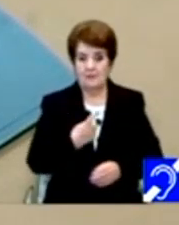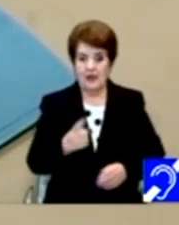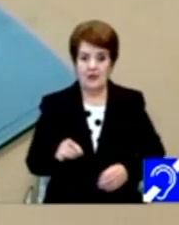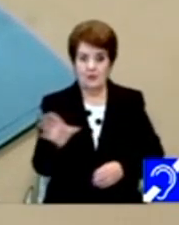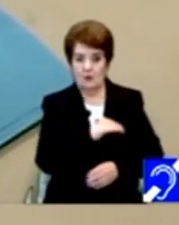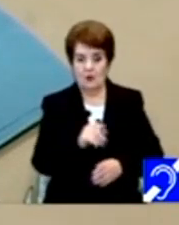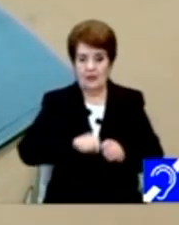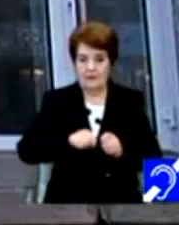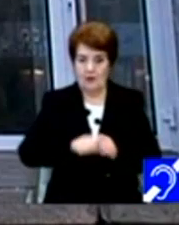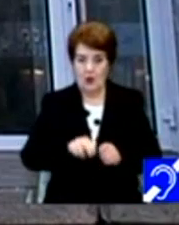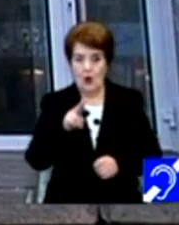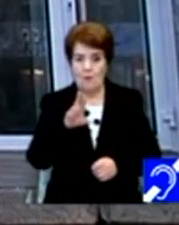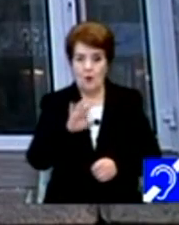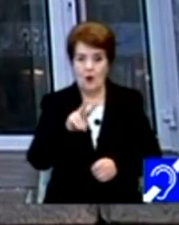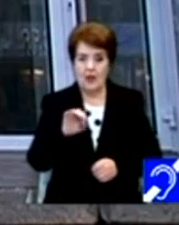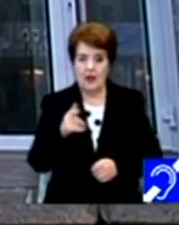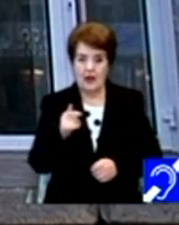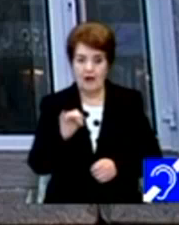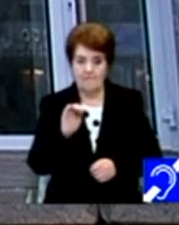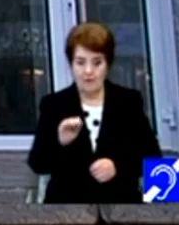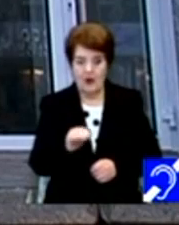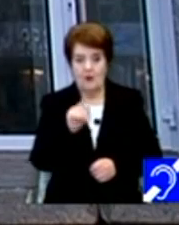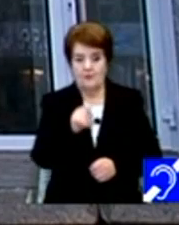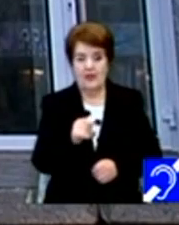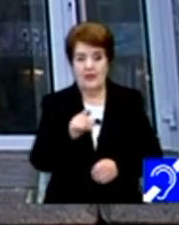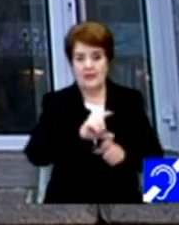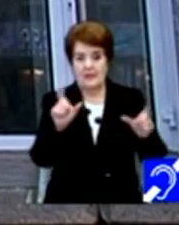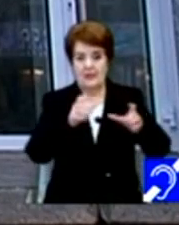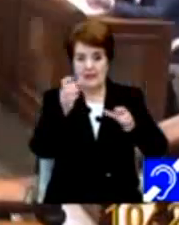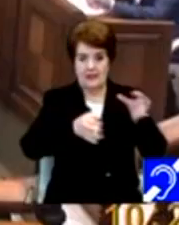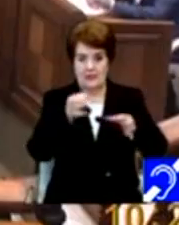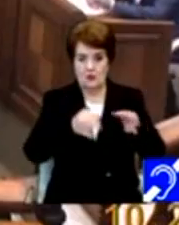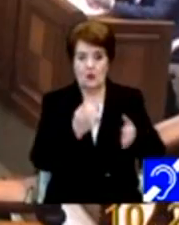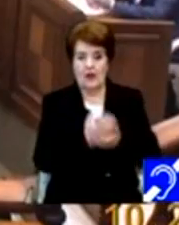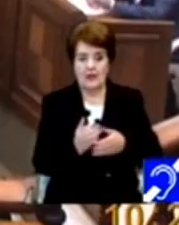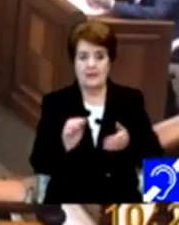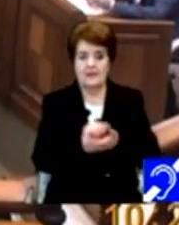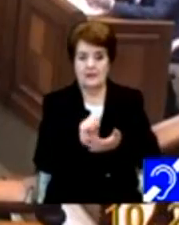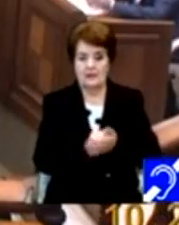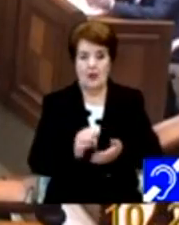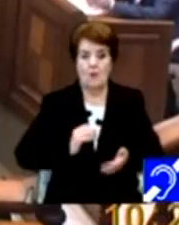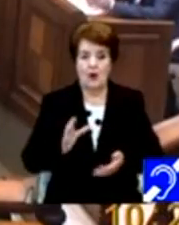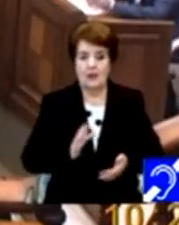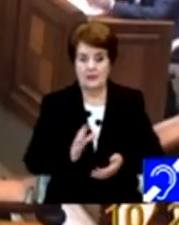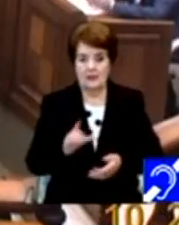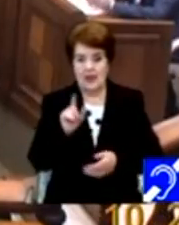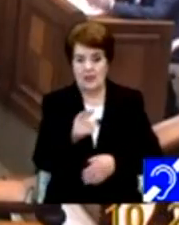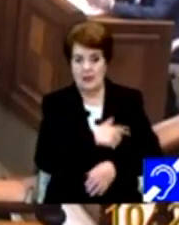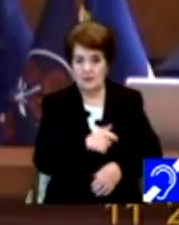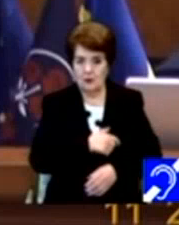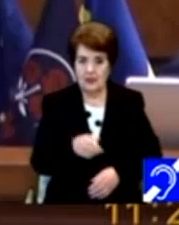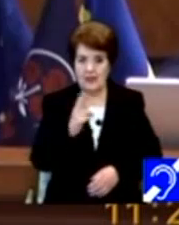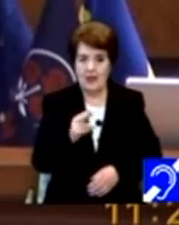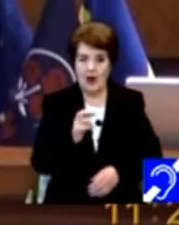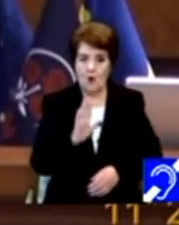trecut testul poligraf. ANI a anunțat că în instanța de judecată se află 6 dosare privind îmbogățirea ilicită a 2 deputați. Dumitru